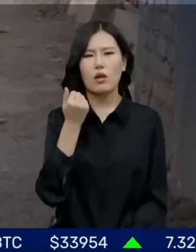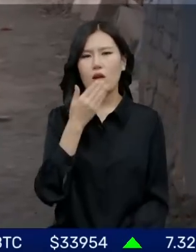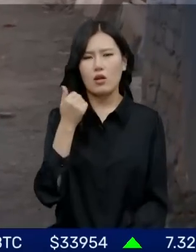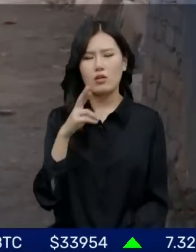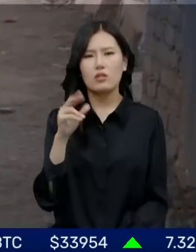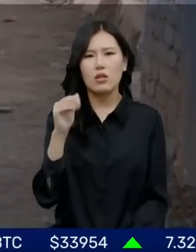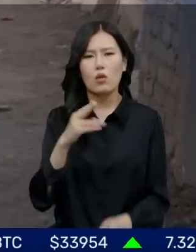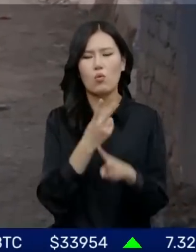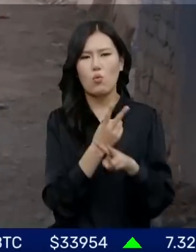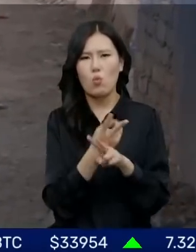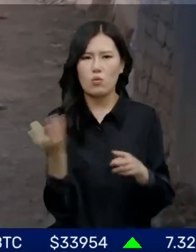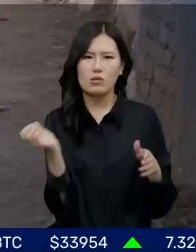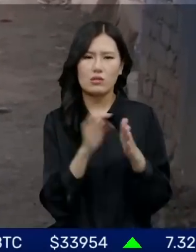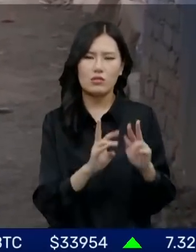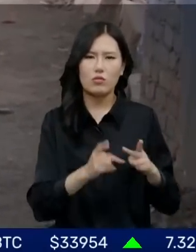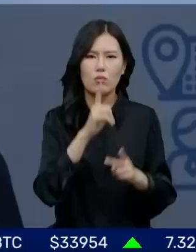тухай онцоллоо.